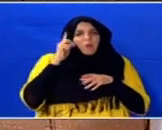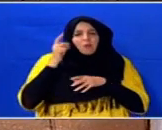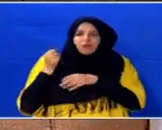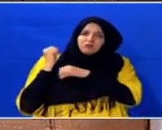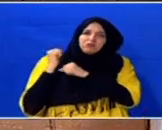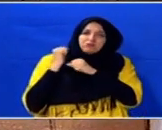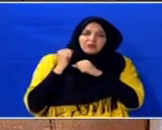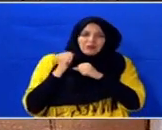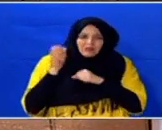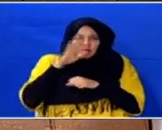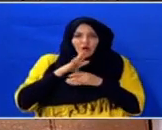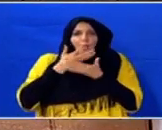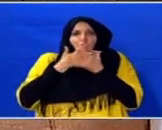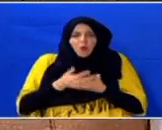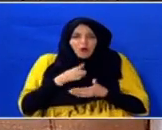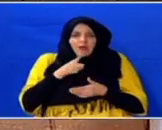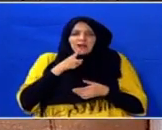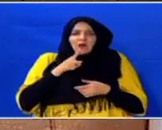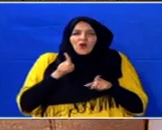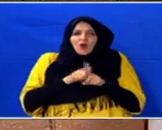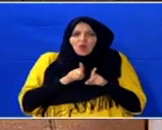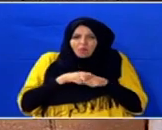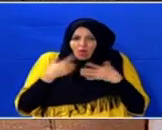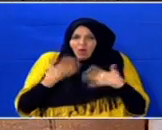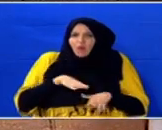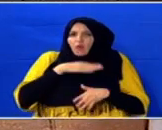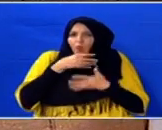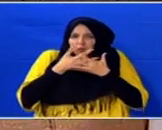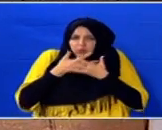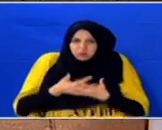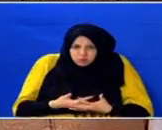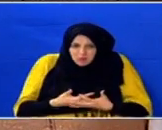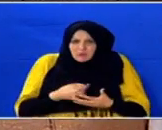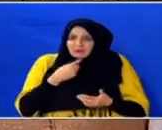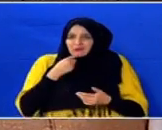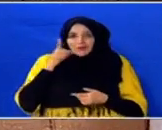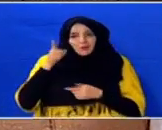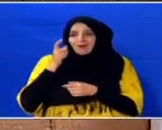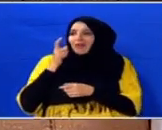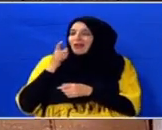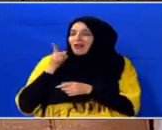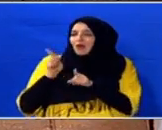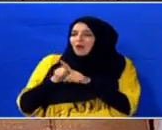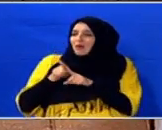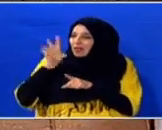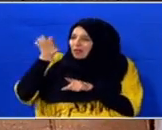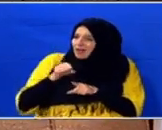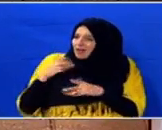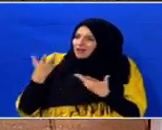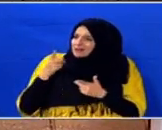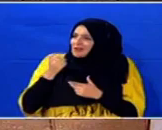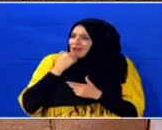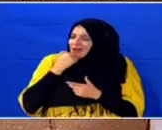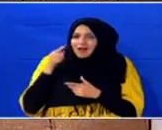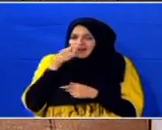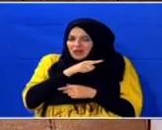يعاقبه، هذا المحتسب يعاقبه. لماذا؟ لأن هذا الإنسان ارتكب مخالفة شرعية،